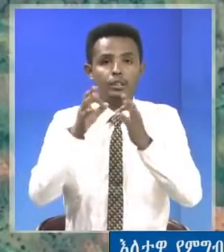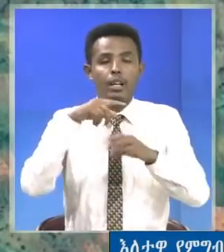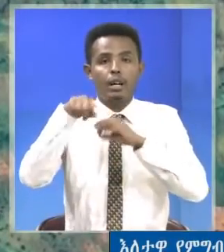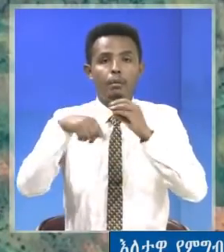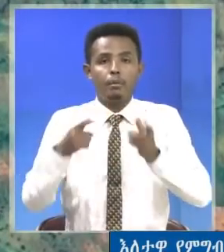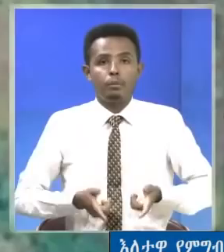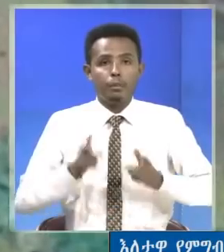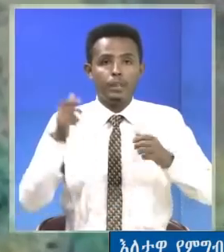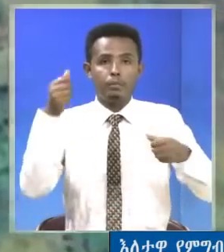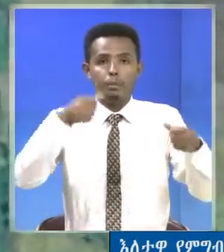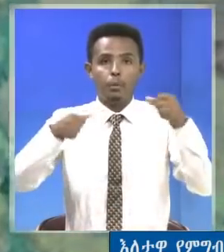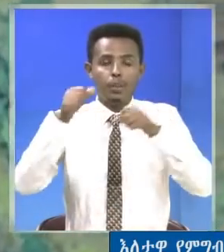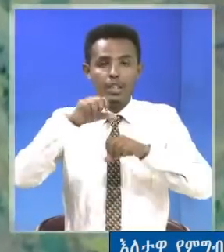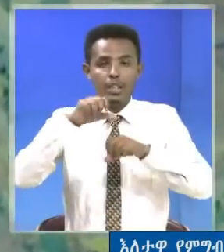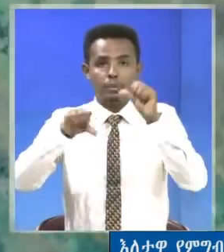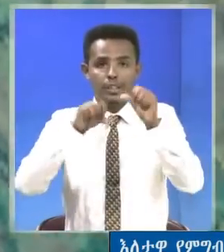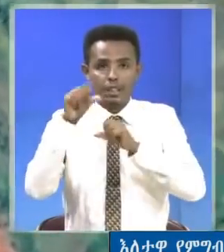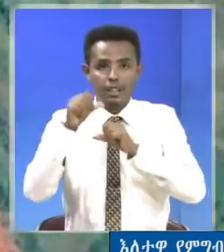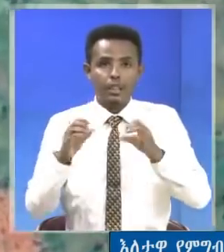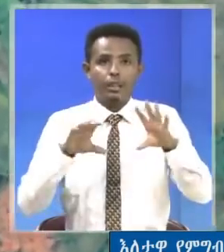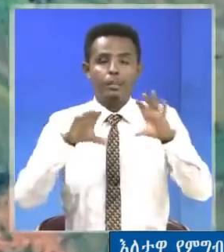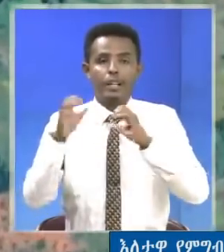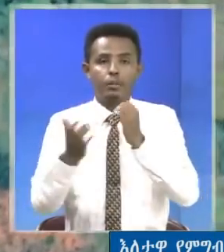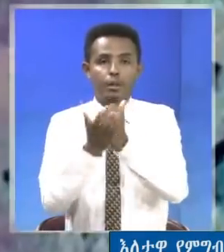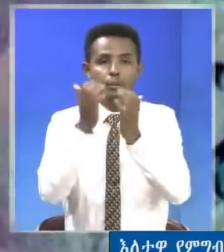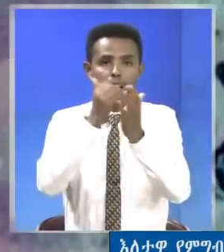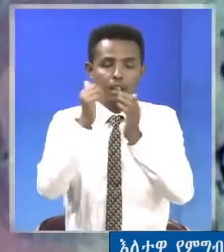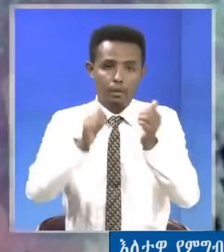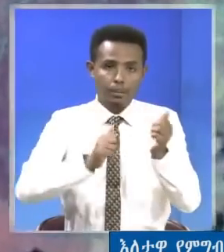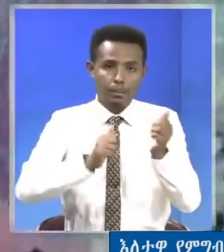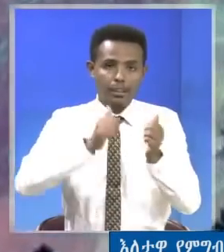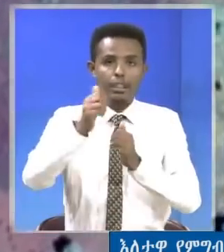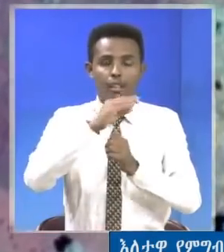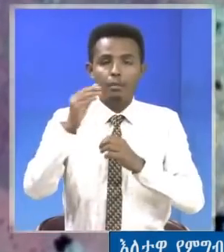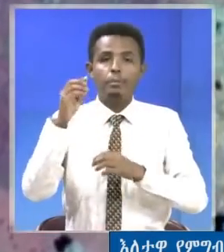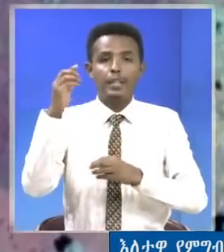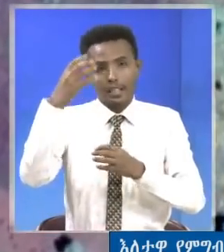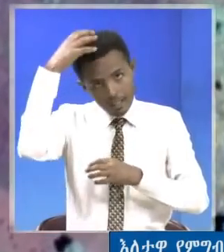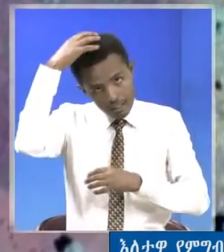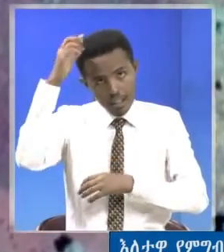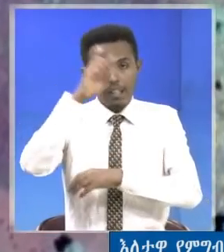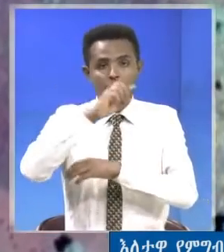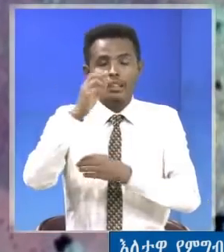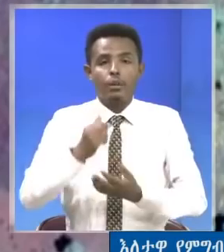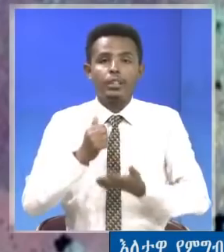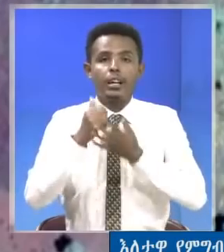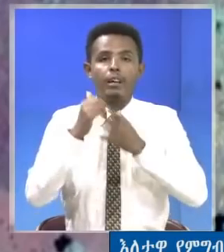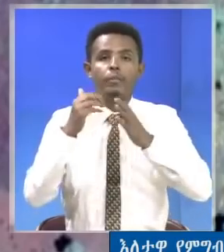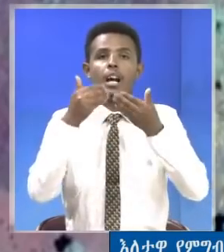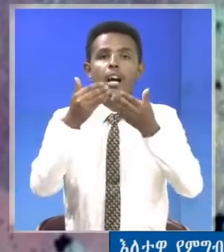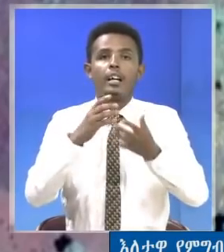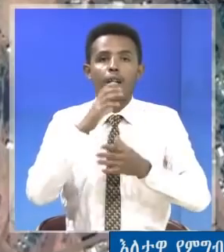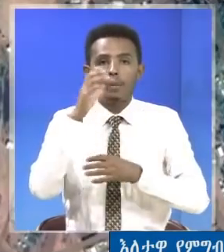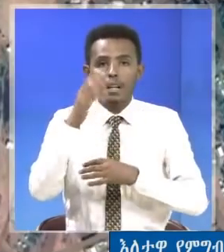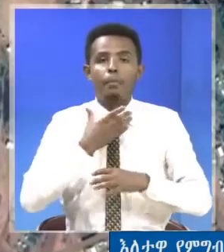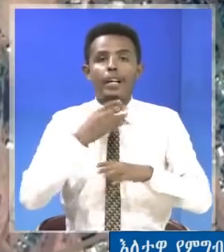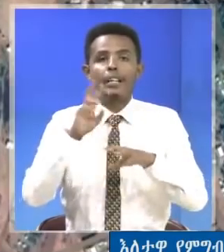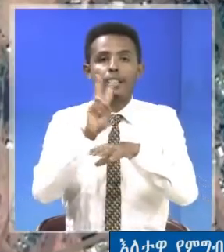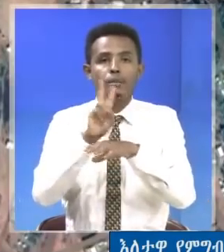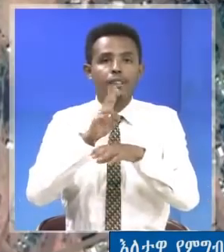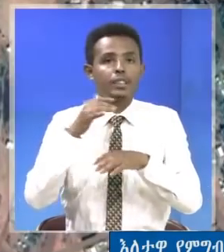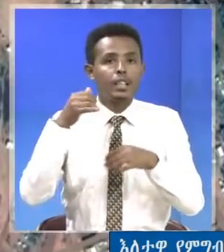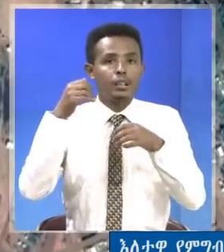ማህበረሰብ በማዋጣት እርስ በርሳቸው ከሚያደርጉት መደጋገፍ ባሻገር መንግስት እለታዊ ምግብ ድጋፍ እንዳላቀረበላቸው አማራ ቴሌቪዥን ጋር